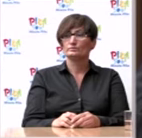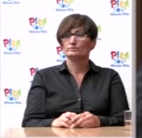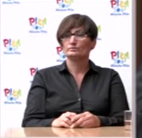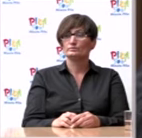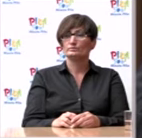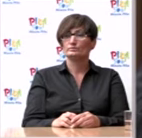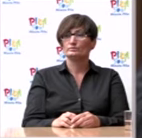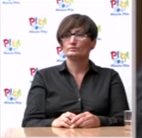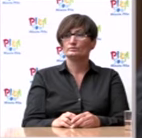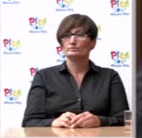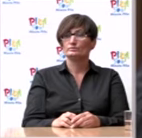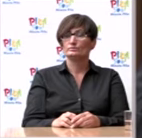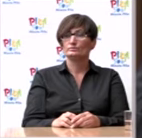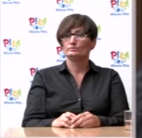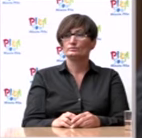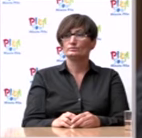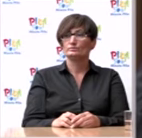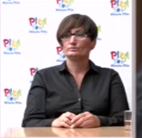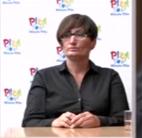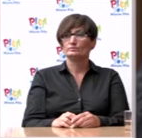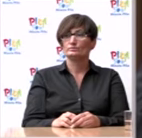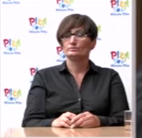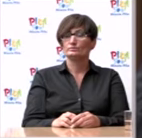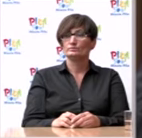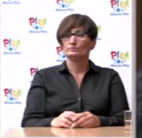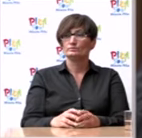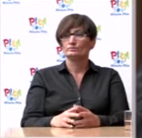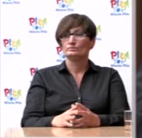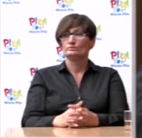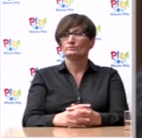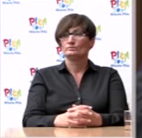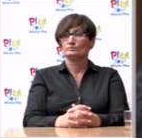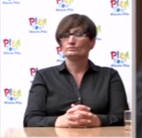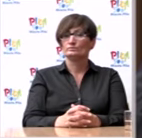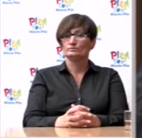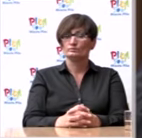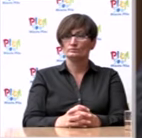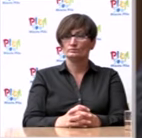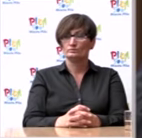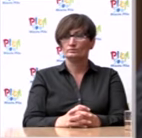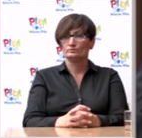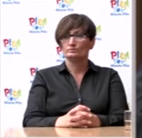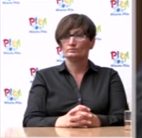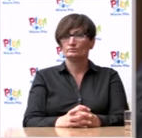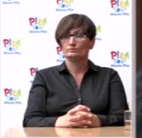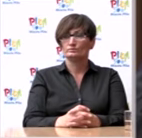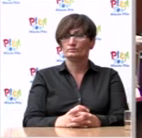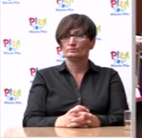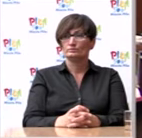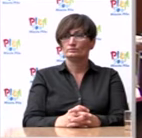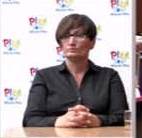bez przeszkód będzie mogła być ta inwestycja zrealizowana, która była zapowiadana długie lata. Dziękuję